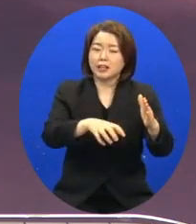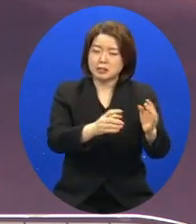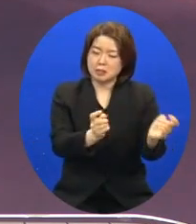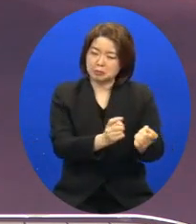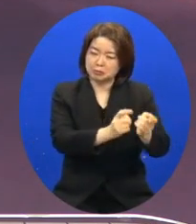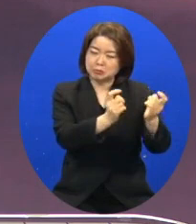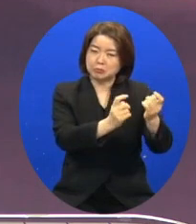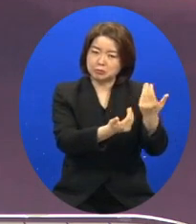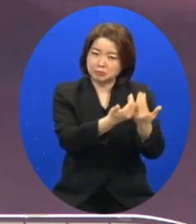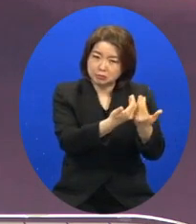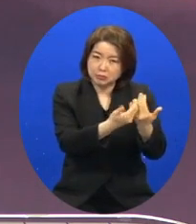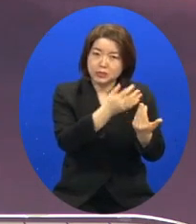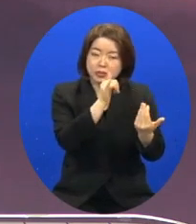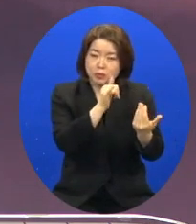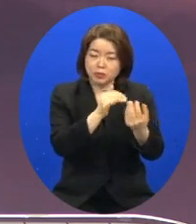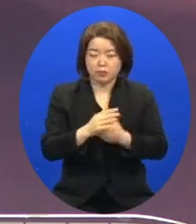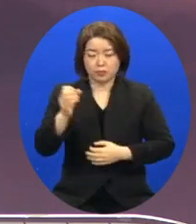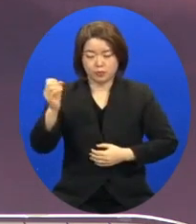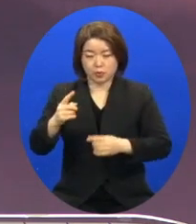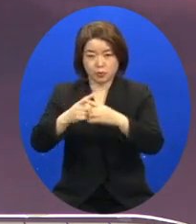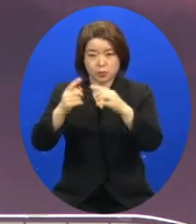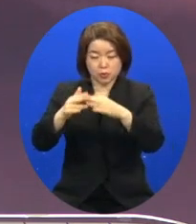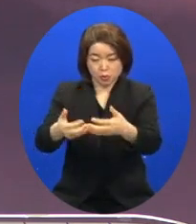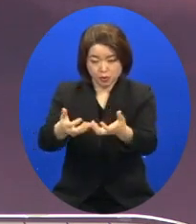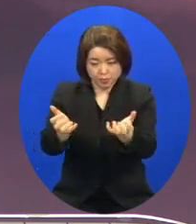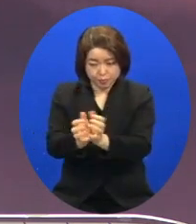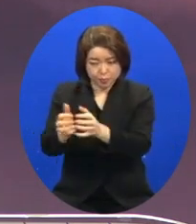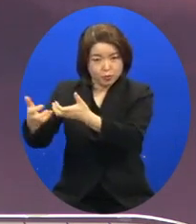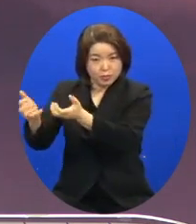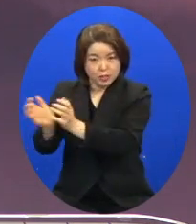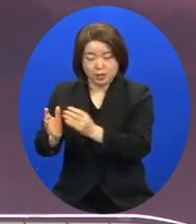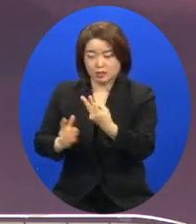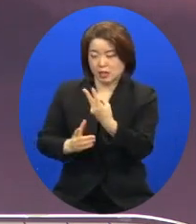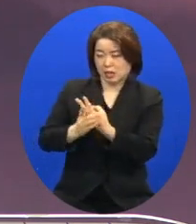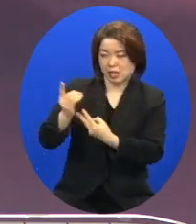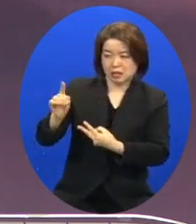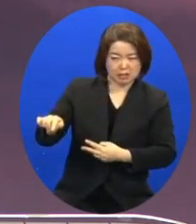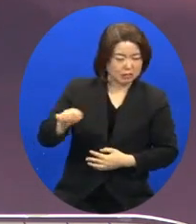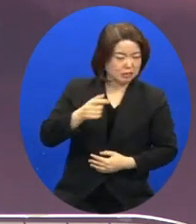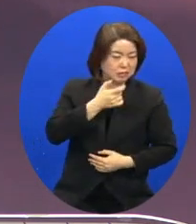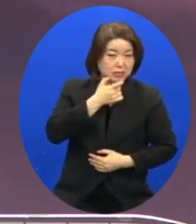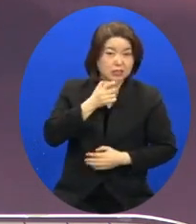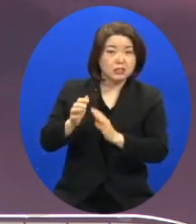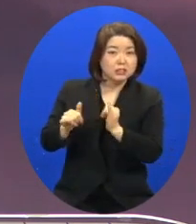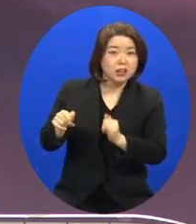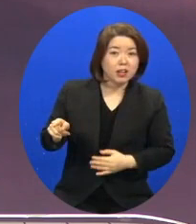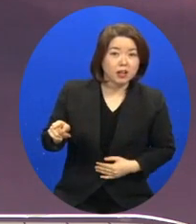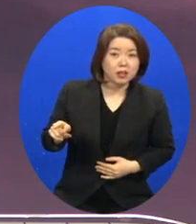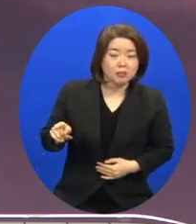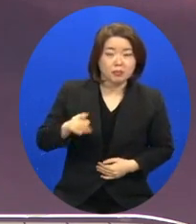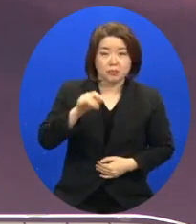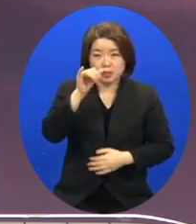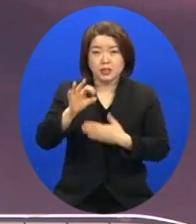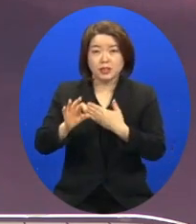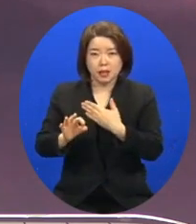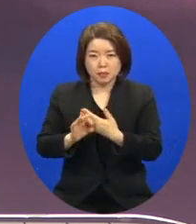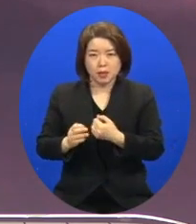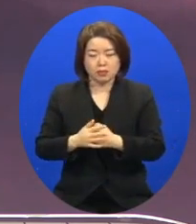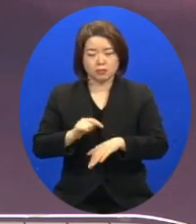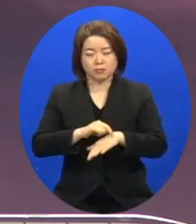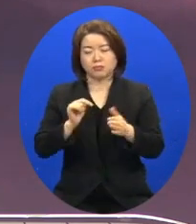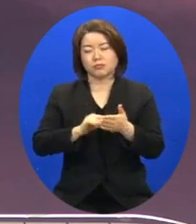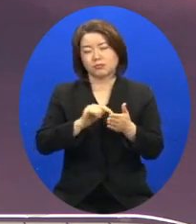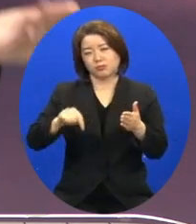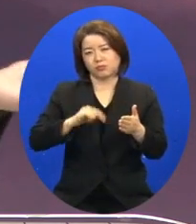있다거나 또는 교회 공동체 안에서 하나 되기 싫은 사람이 있다거나 할 경우에는